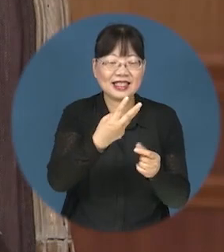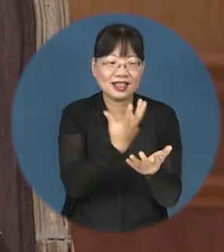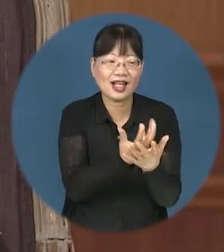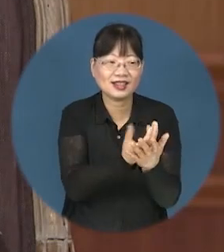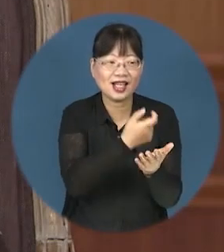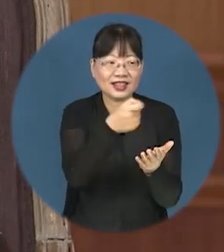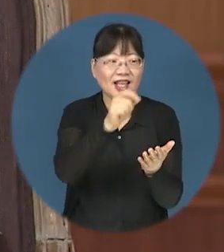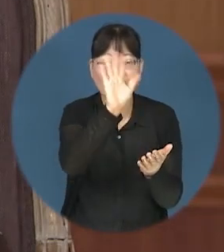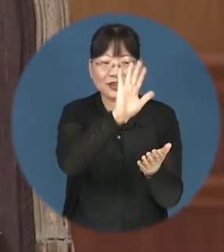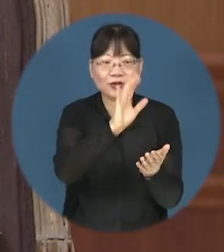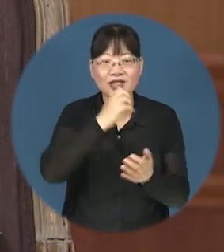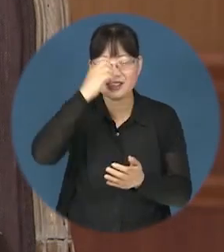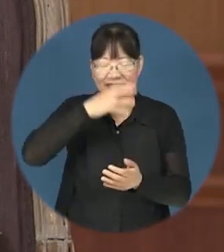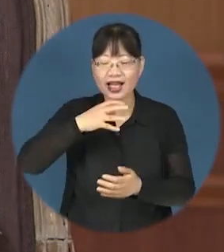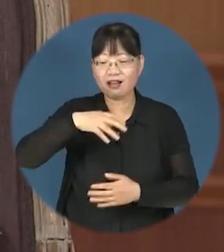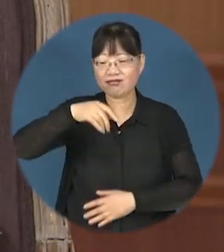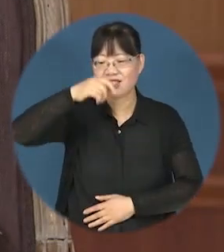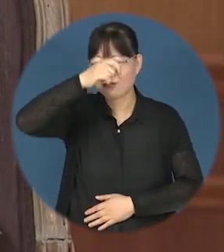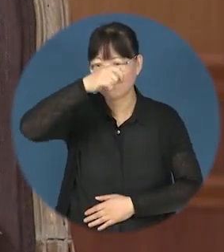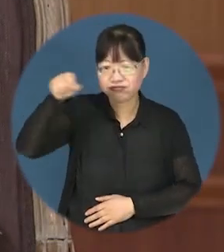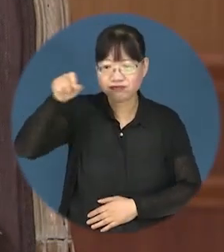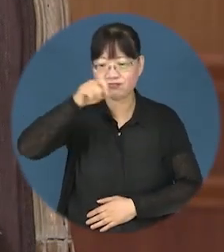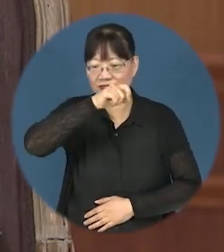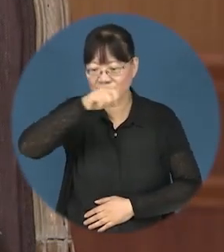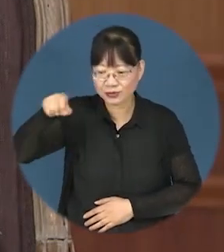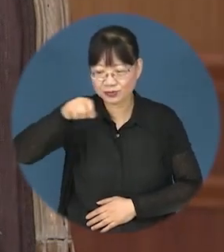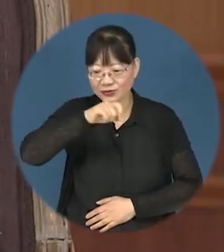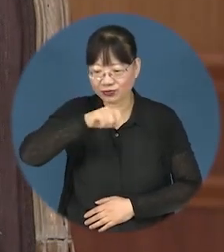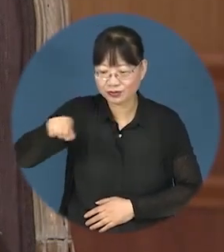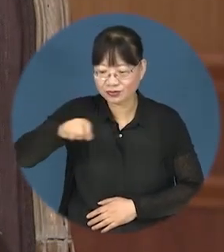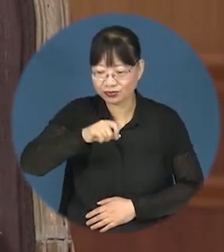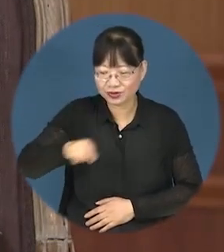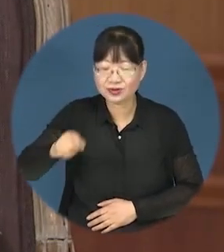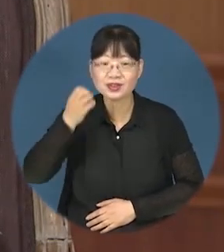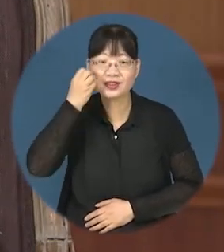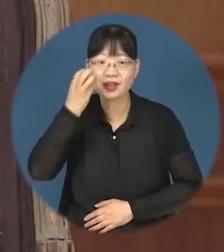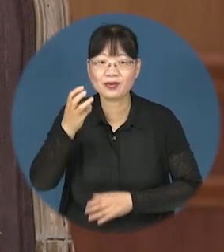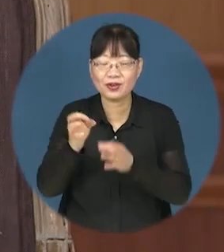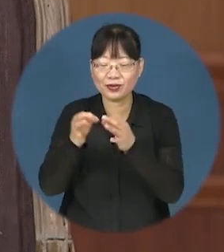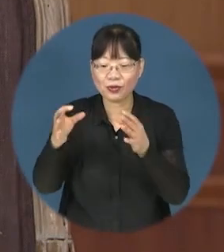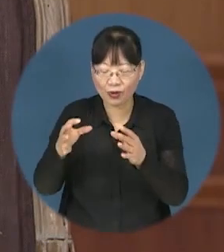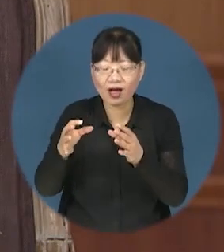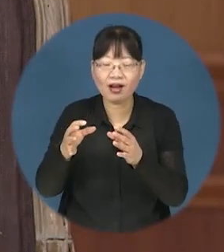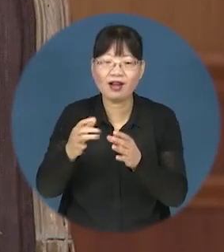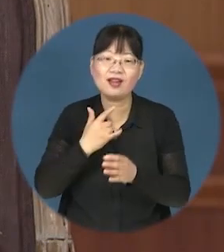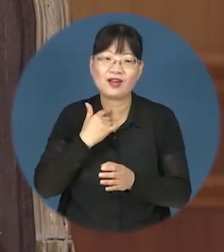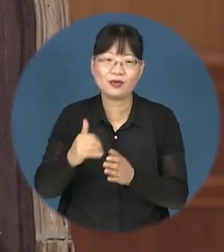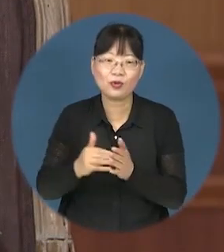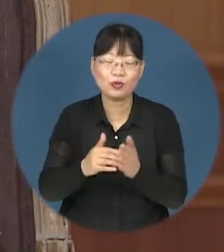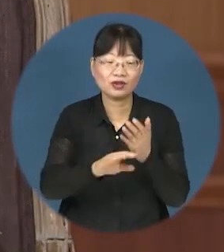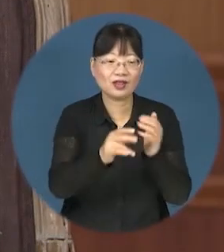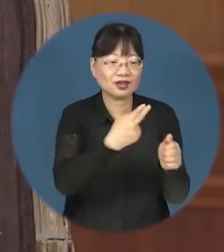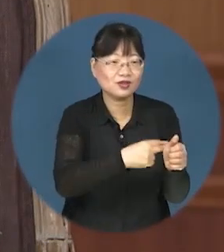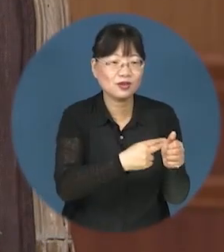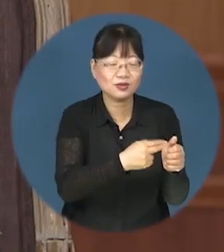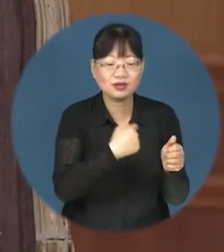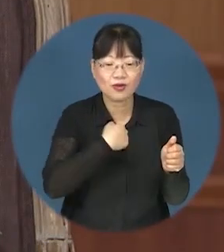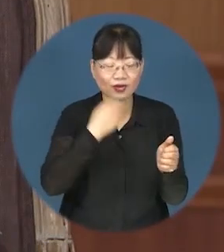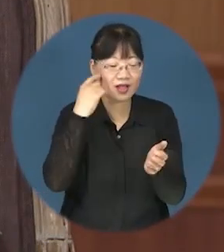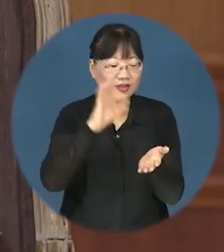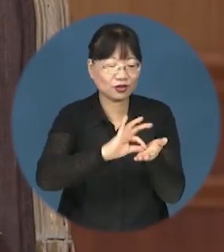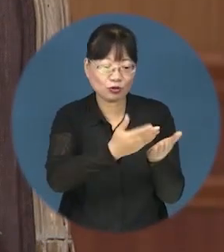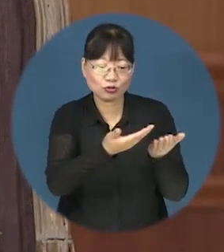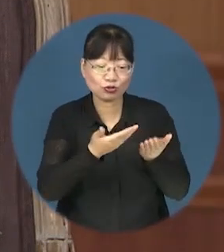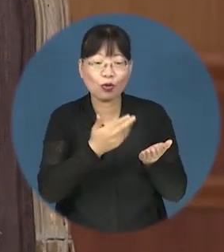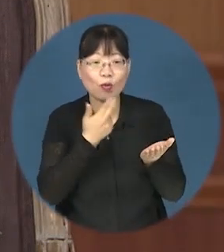정말 3개월 동안 죽기 3개월을 하다보니까 아무도 저한테 신경쓰지도 않고 예 원래 그런줄 알았어요